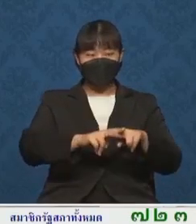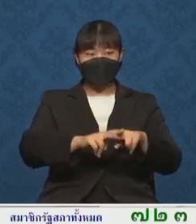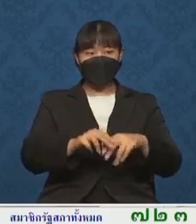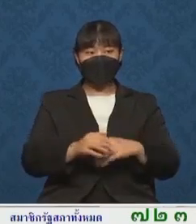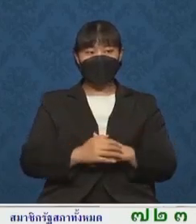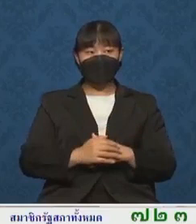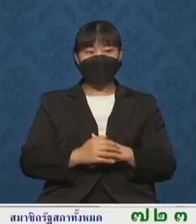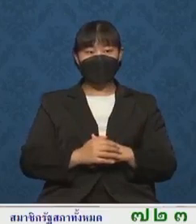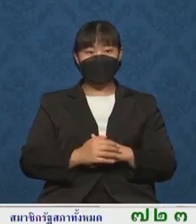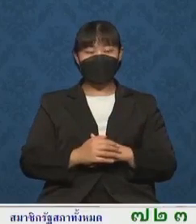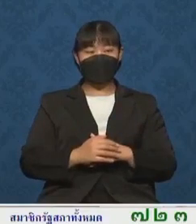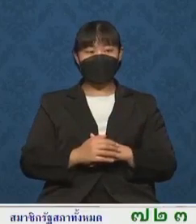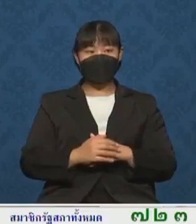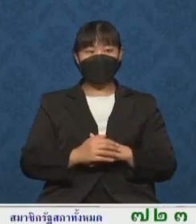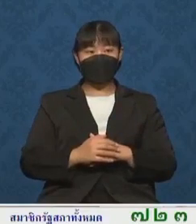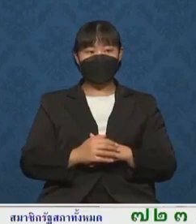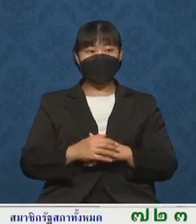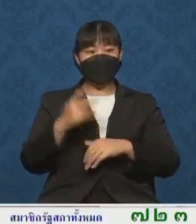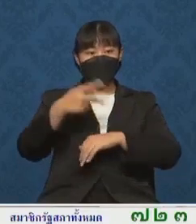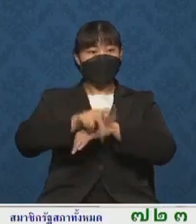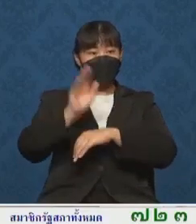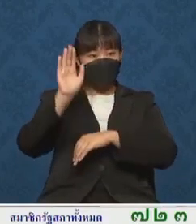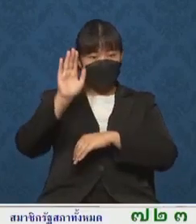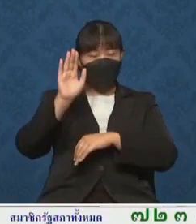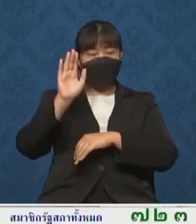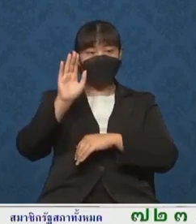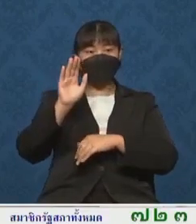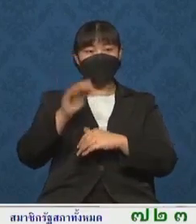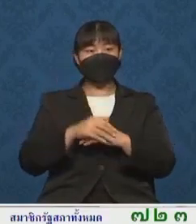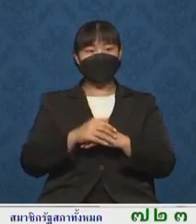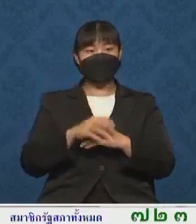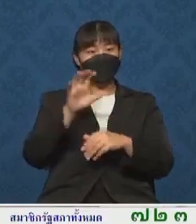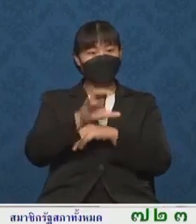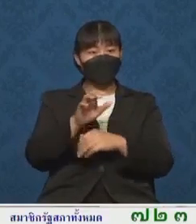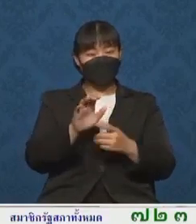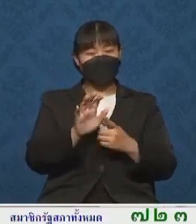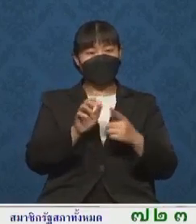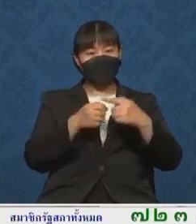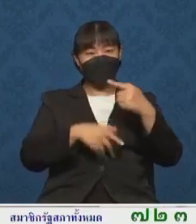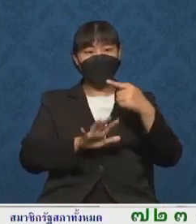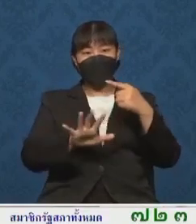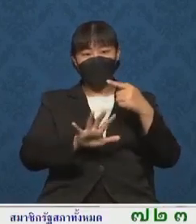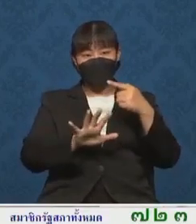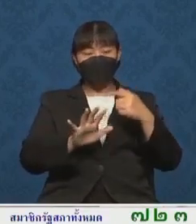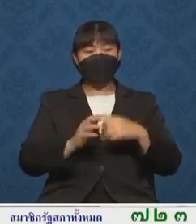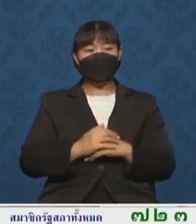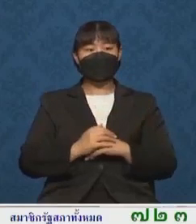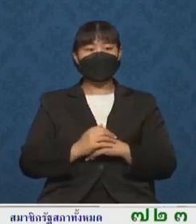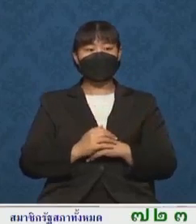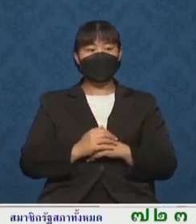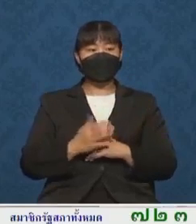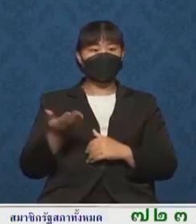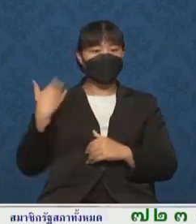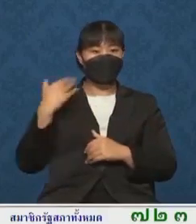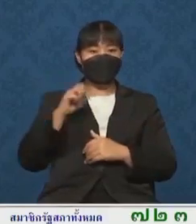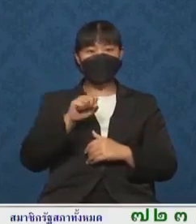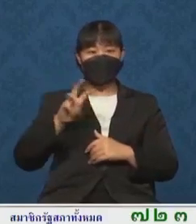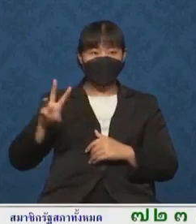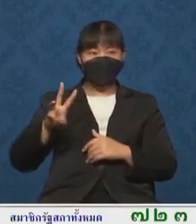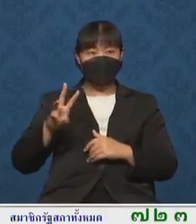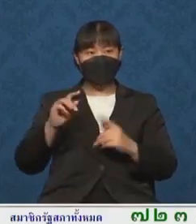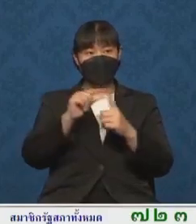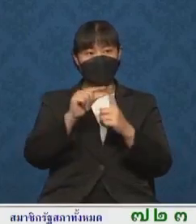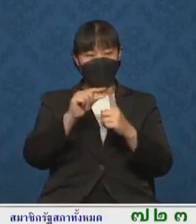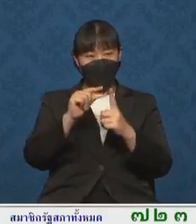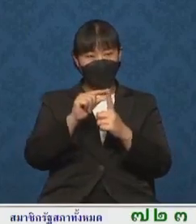นะครับไม่ต้องประชุมครับต้องไปทั่วกันประธานเมื่อกี้ท่านสวนะครับใช้คำได้รุนแรงมาก